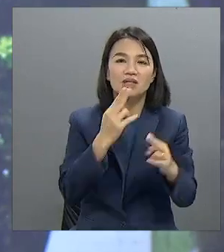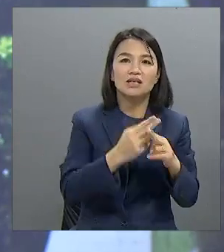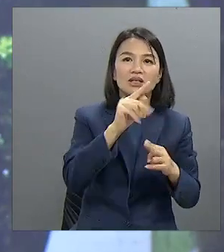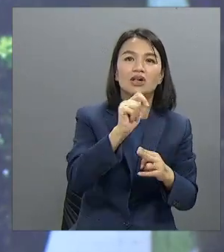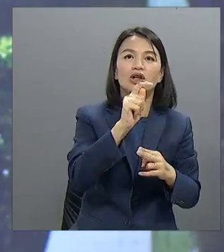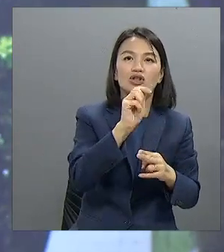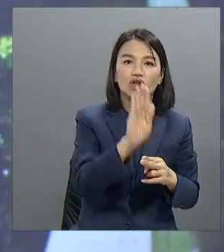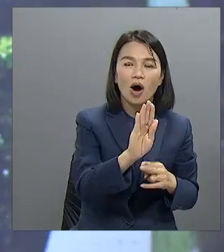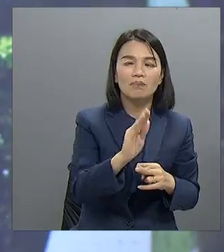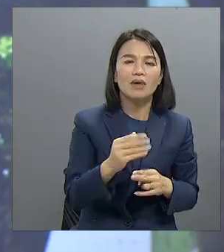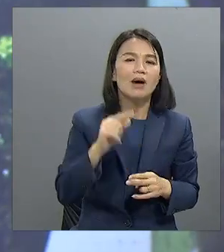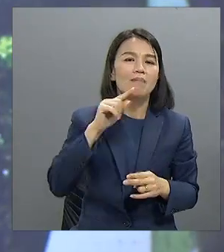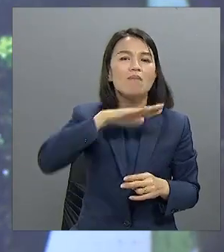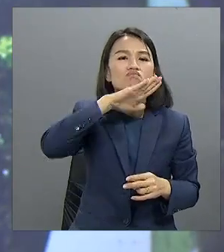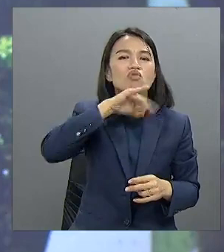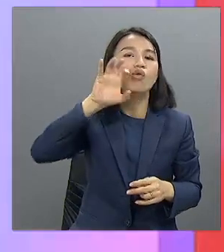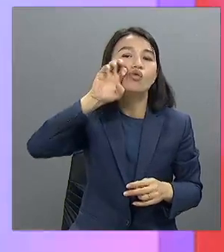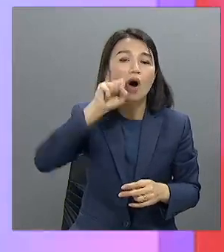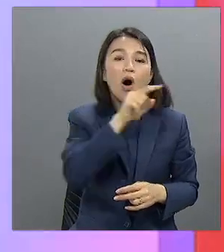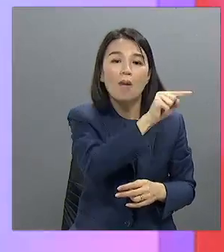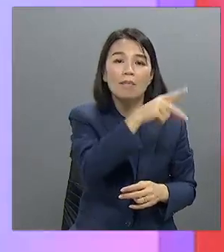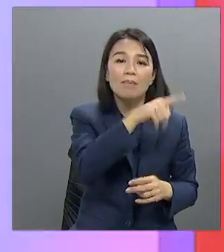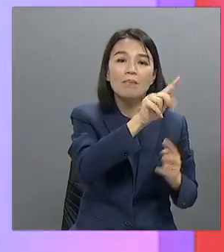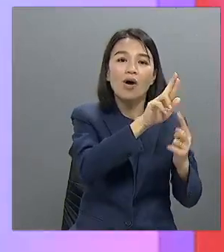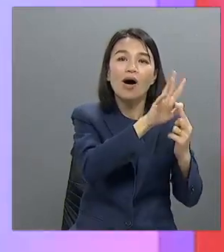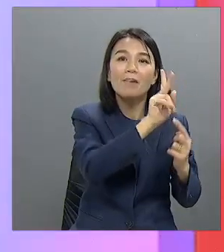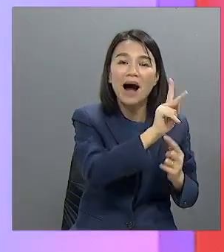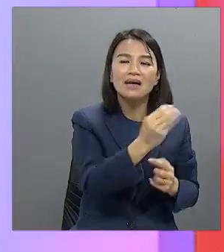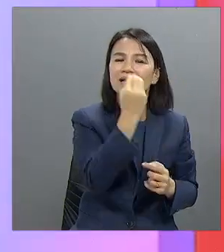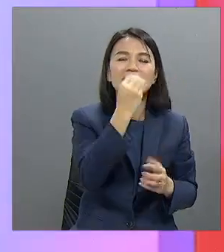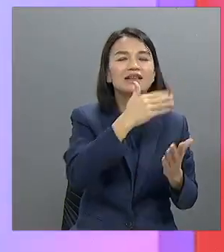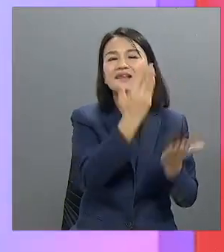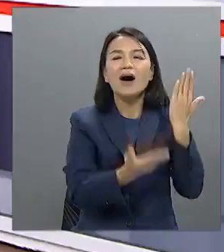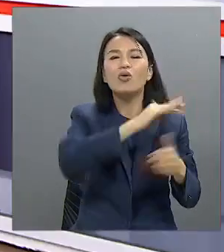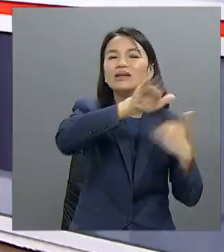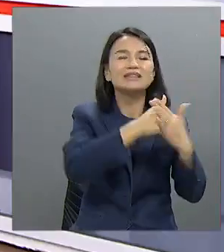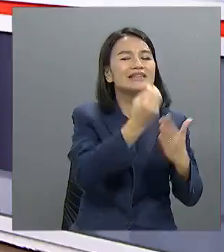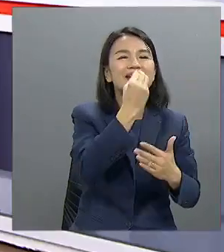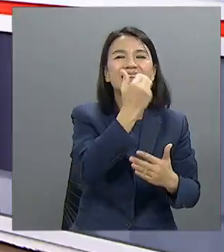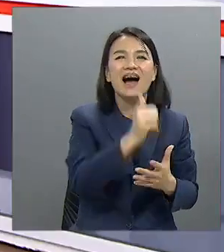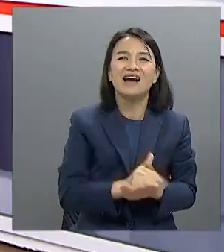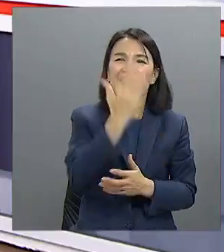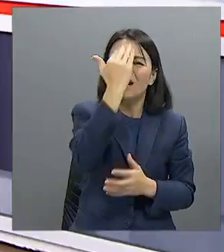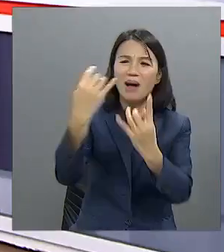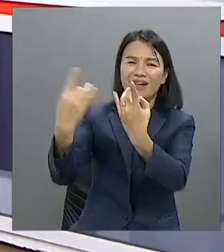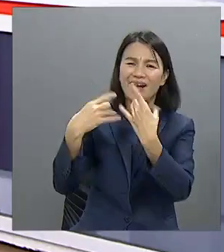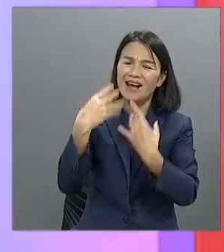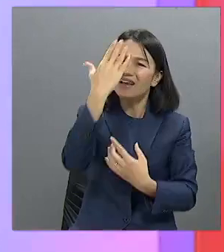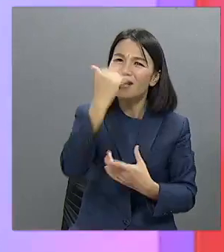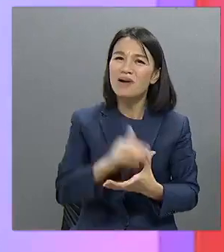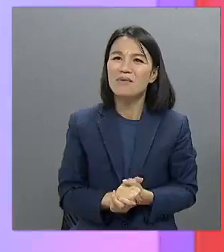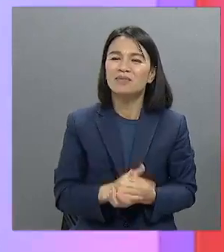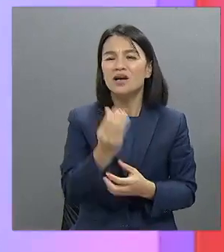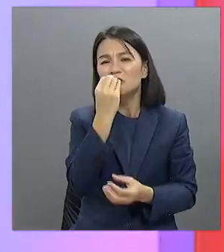อบคุณป้างก็คือทุกอย่าง เดี๋ยวพี่ปูเป้ทำไมทำไรกันแบบนี้นะฮะ คือ ที่โยงมาคือ